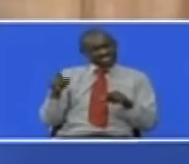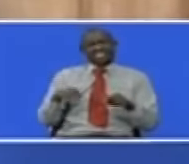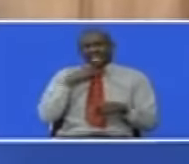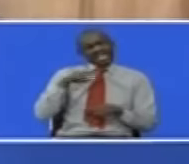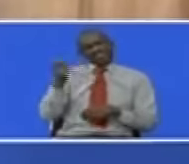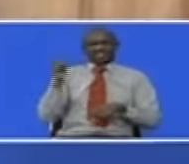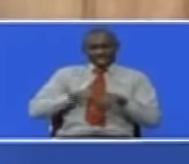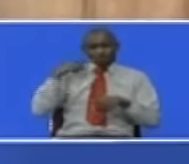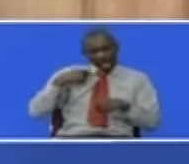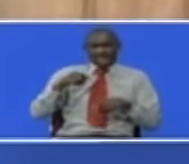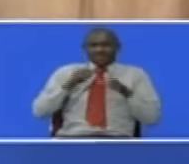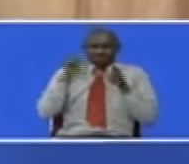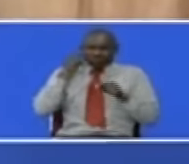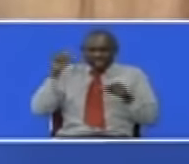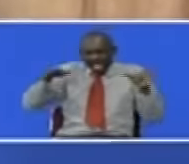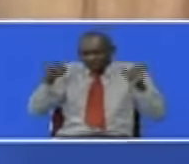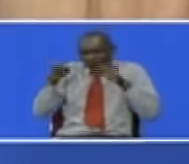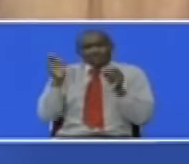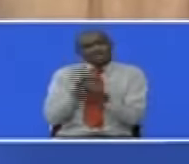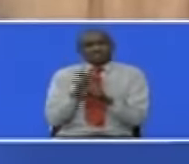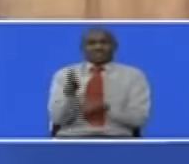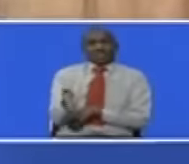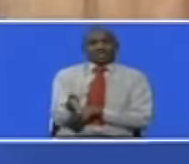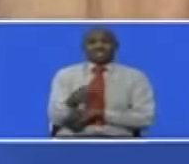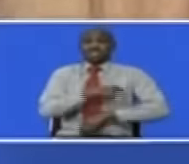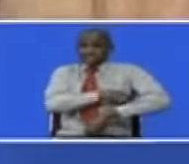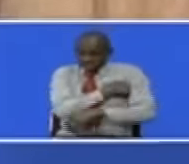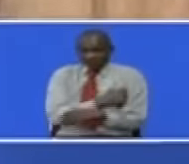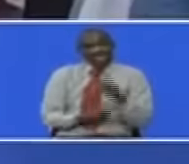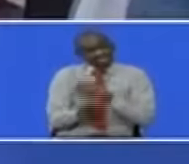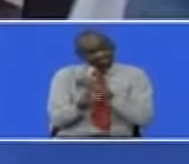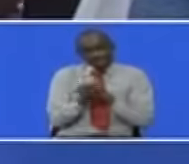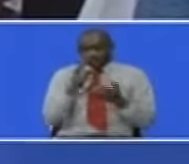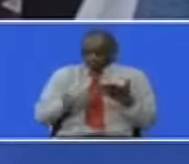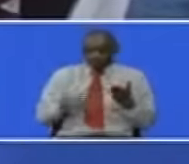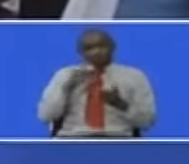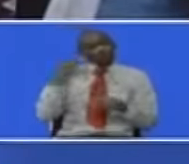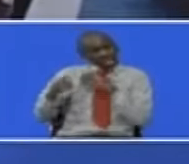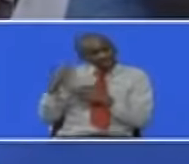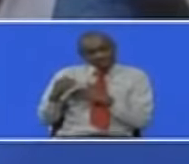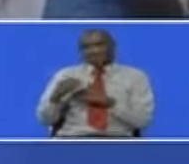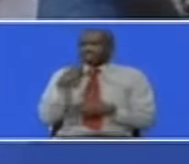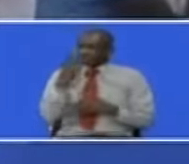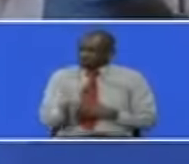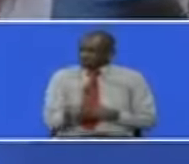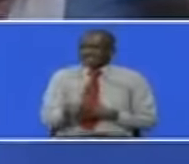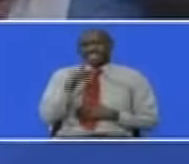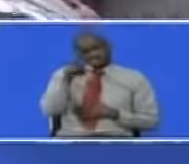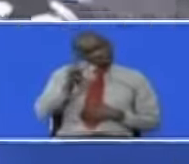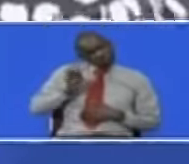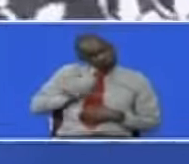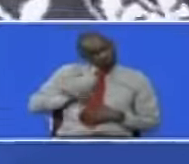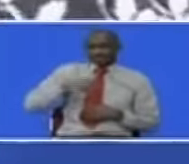sababu pia nzi zilikuwa zimejaa pale kwa nyumba. Chifu huyu anaeleza tetesi zaidi kutoka kwa majirani ni kwamba mwanamke